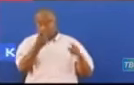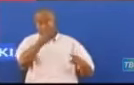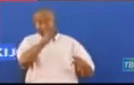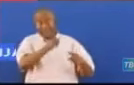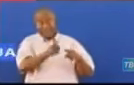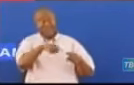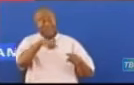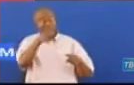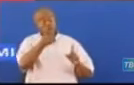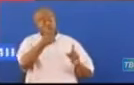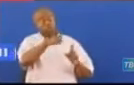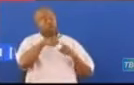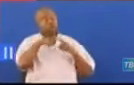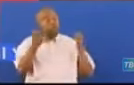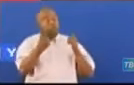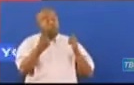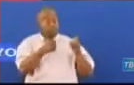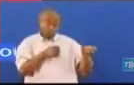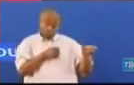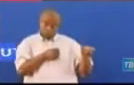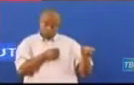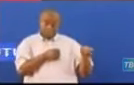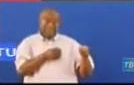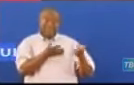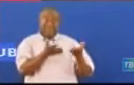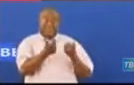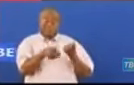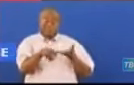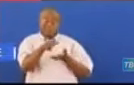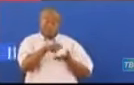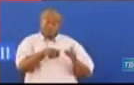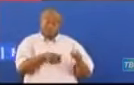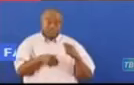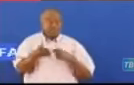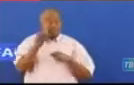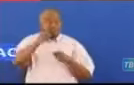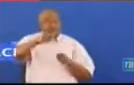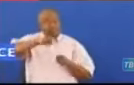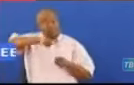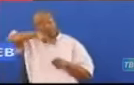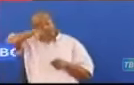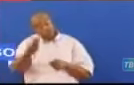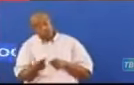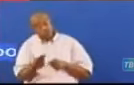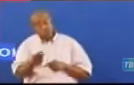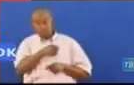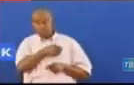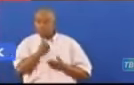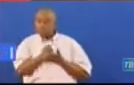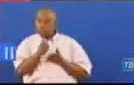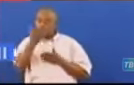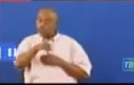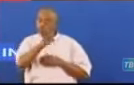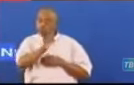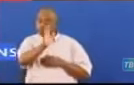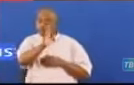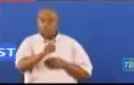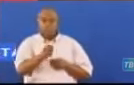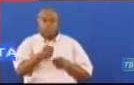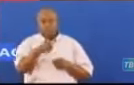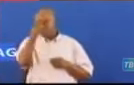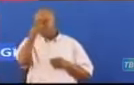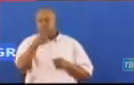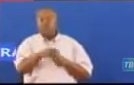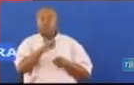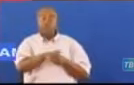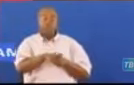kauli za Gwajima kwamba zinaweza zikasababisha hata serikali ikapinduliwa, kwamba rais ameamua kuuza watu wake? Mimi nimejiuliza maswali, Mheshimiwa